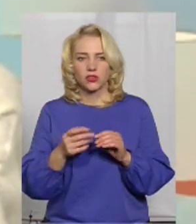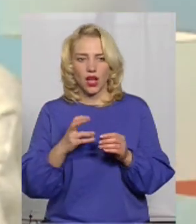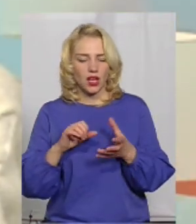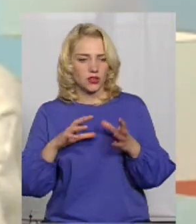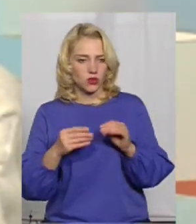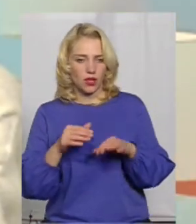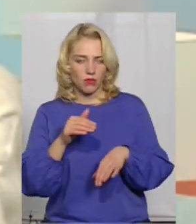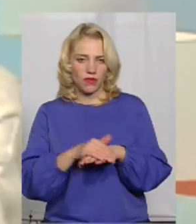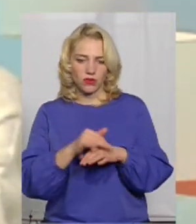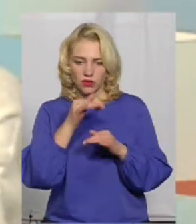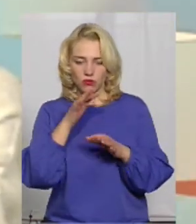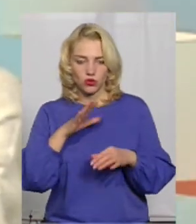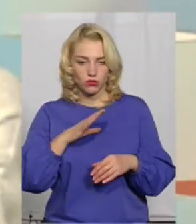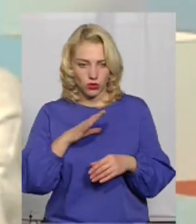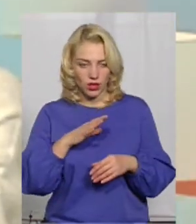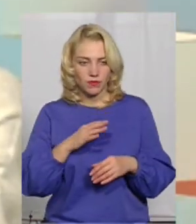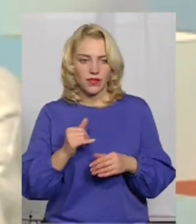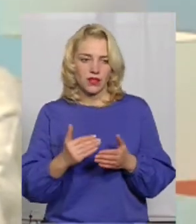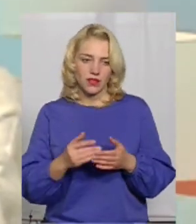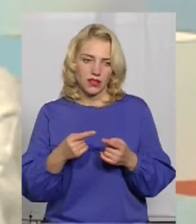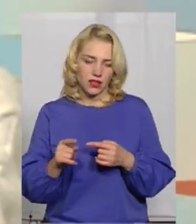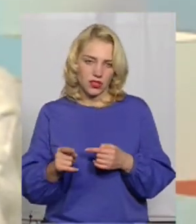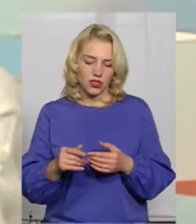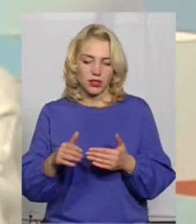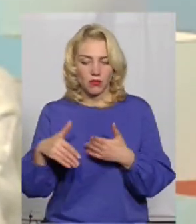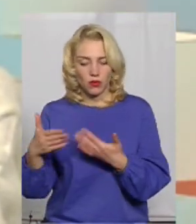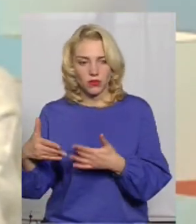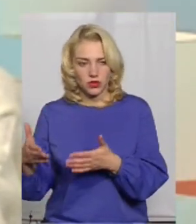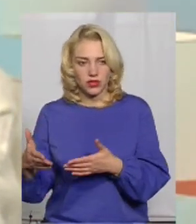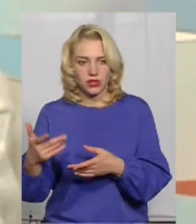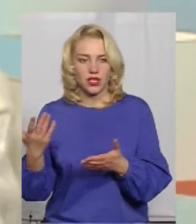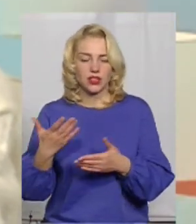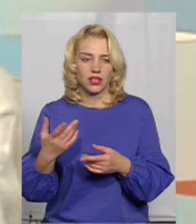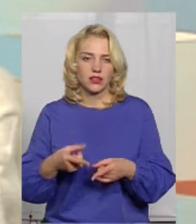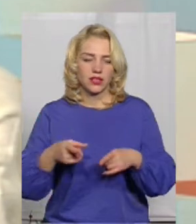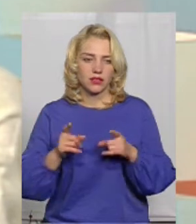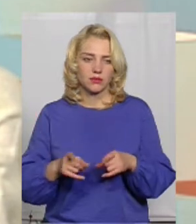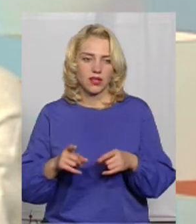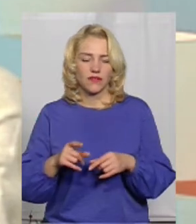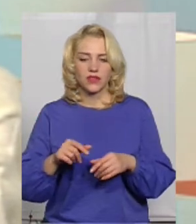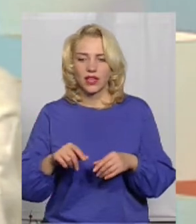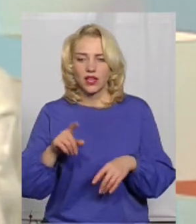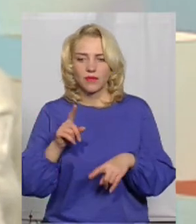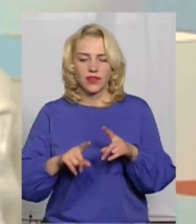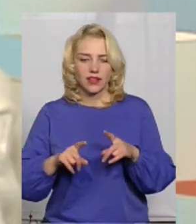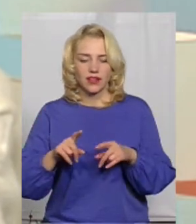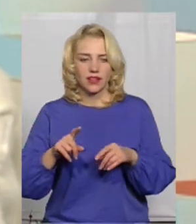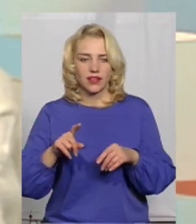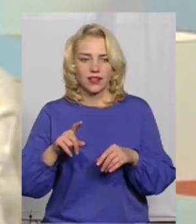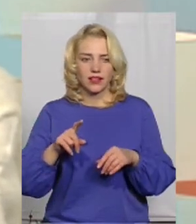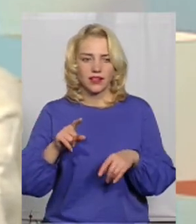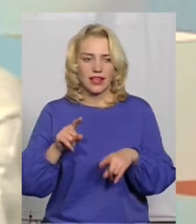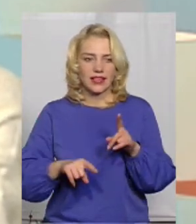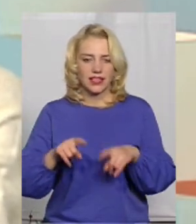але результату по факту не може бути. І є іншого ряду пропозицій, які насправді дуже рідко формуються, оскільки компанії